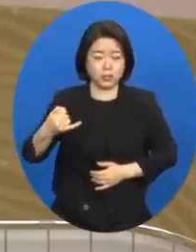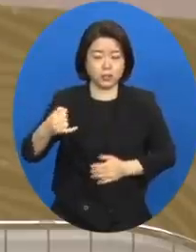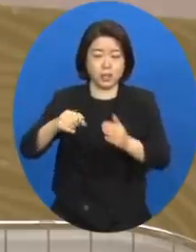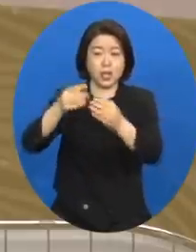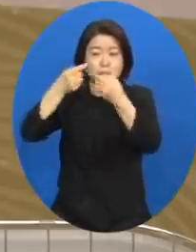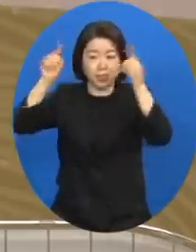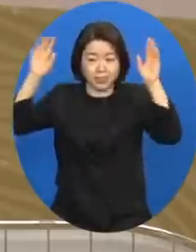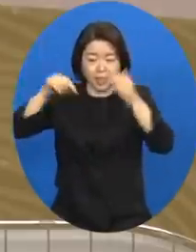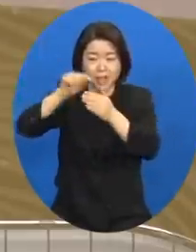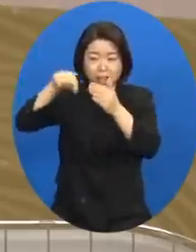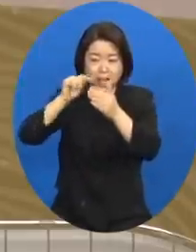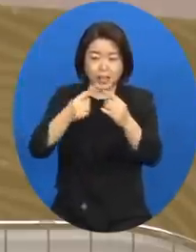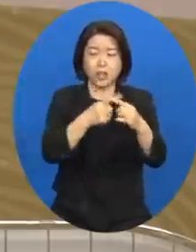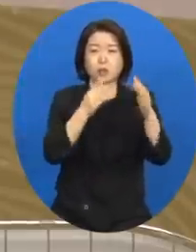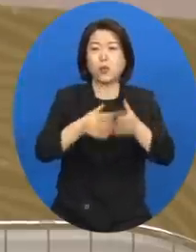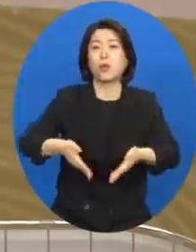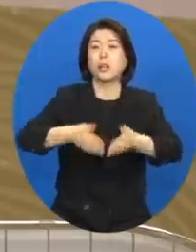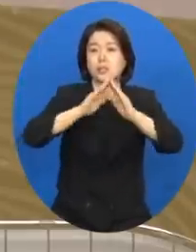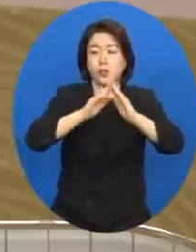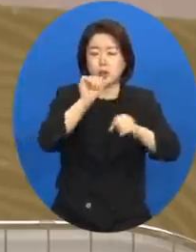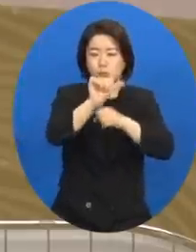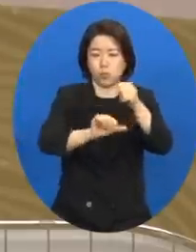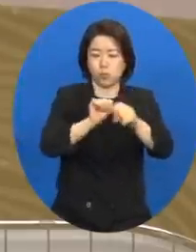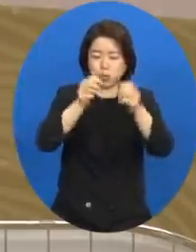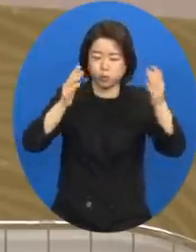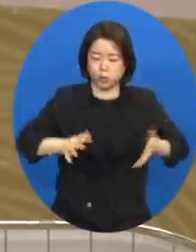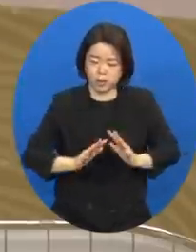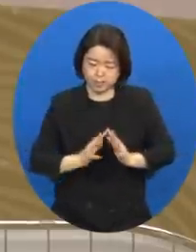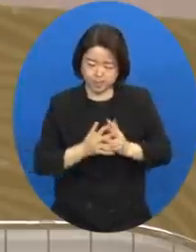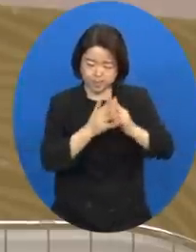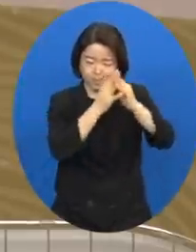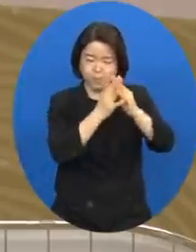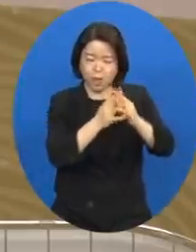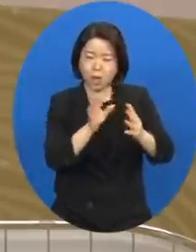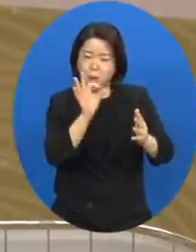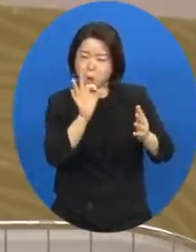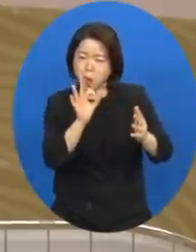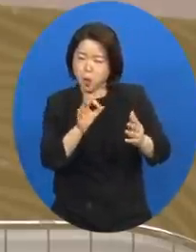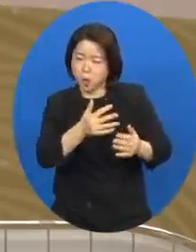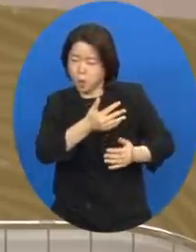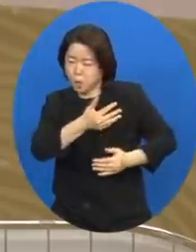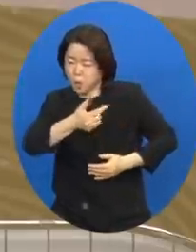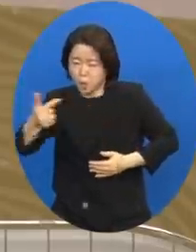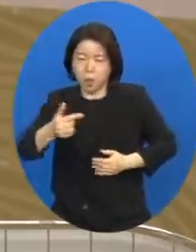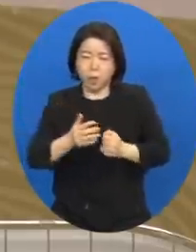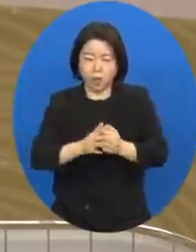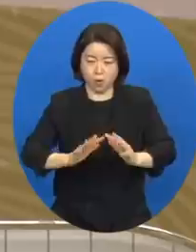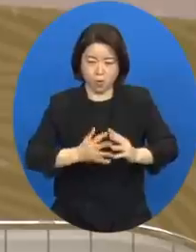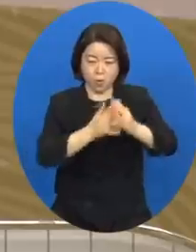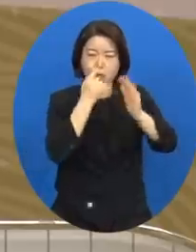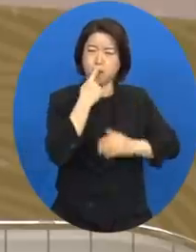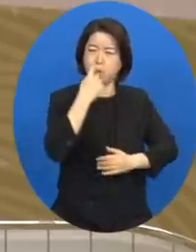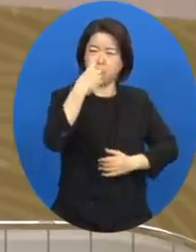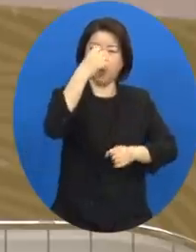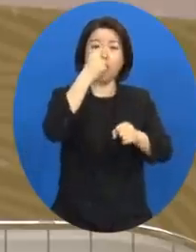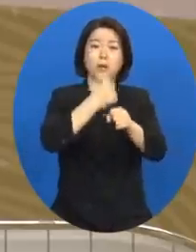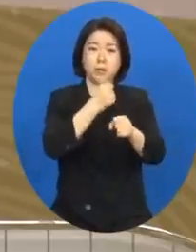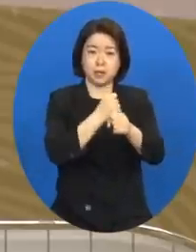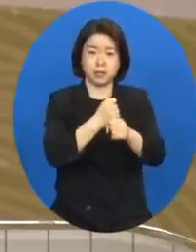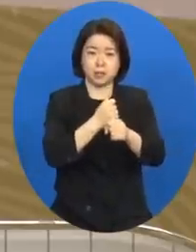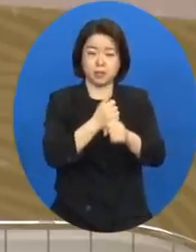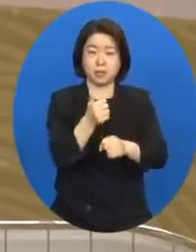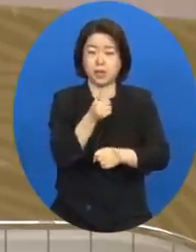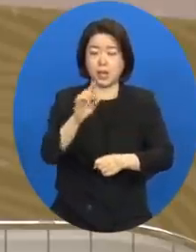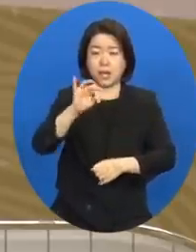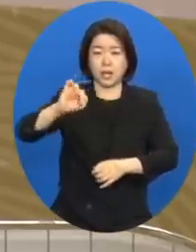5년에 걸쳐서 대단한 건축비를 들여서 정말 멋있는 예배당을 짓습니다. 하인즈 기념